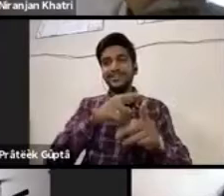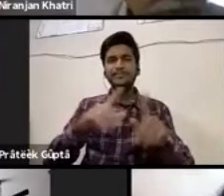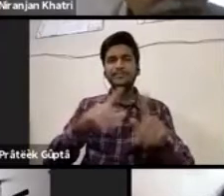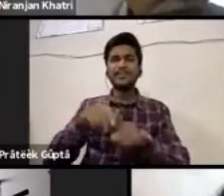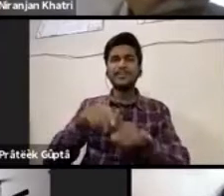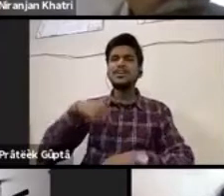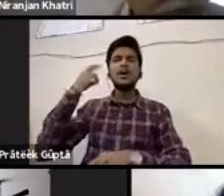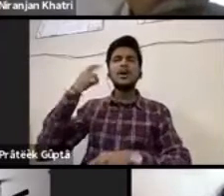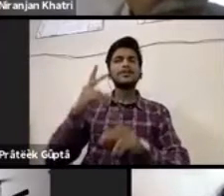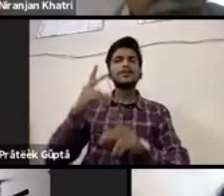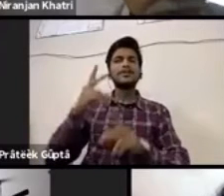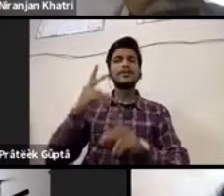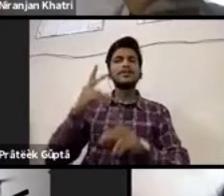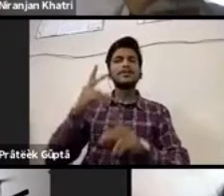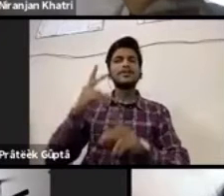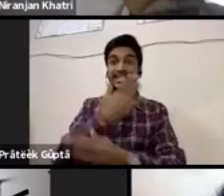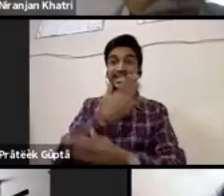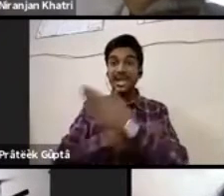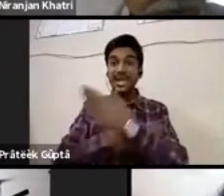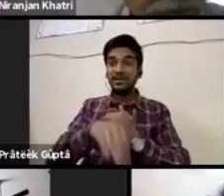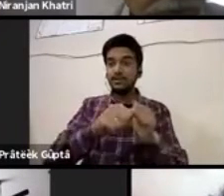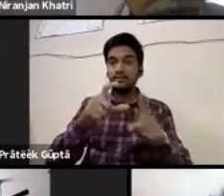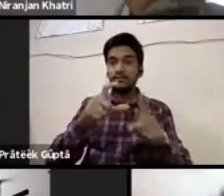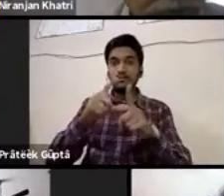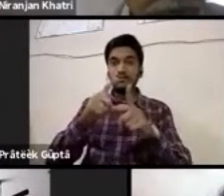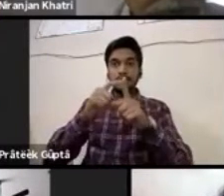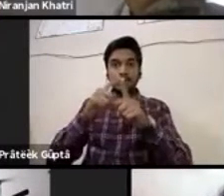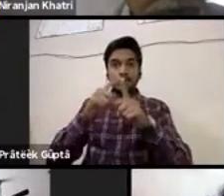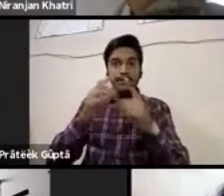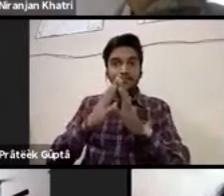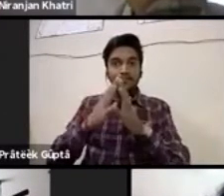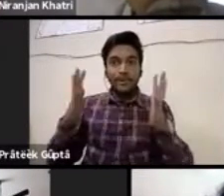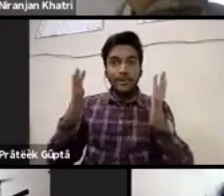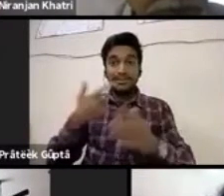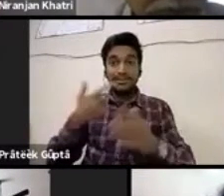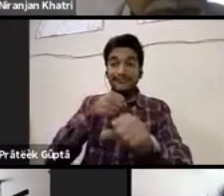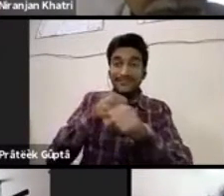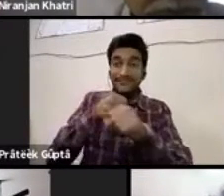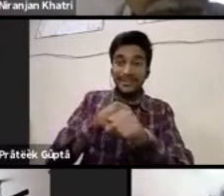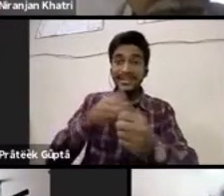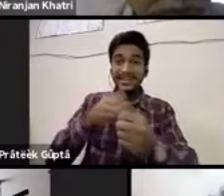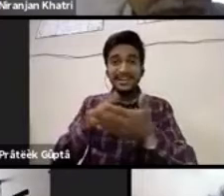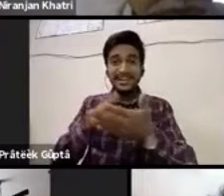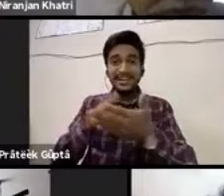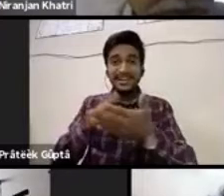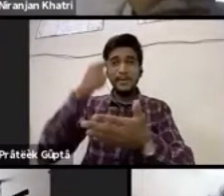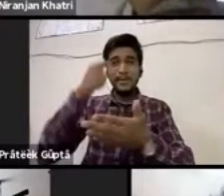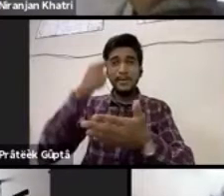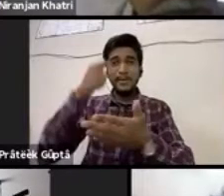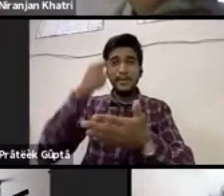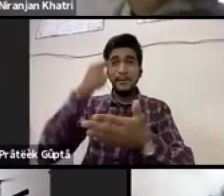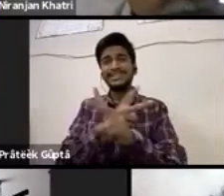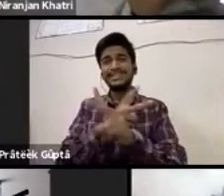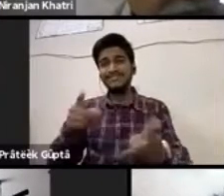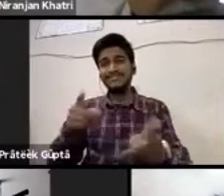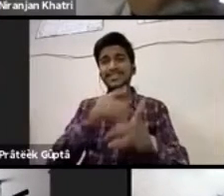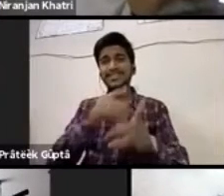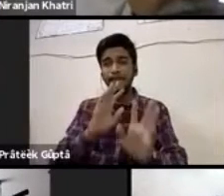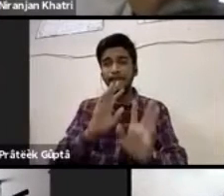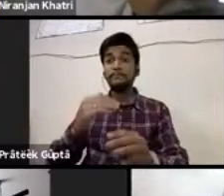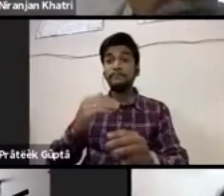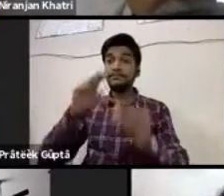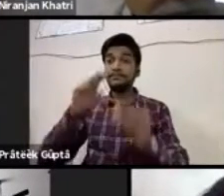नहीं मानी है किसी भी उस तरीके से, और जितना हो सका हमने इसको काम को आगे बढ़ाने की कोशिश की है,